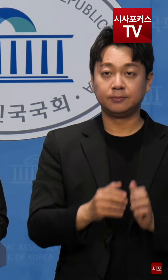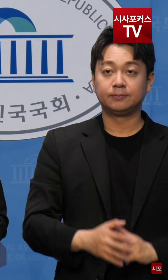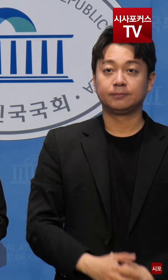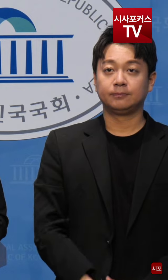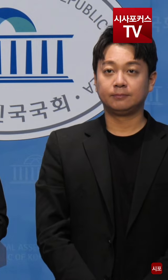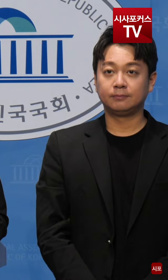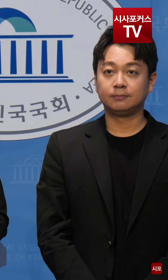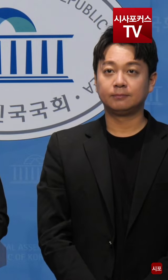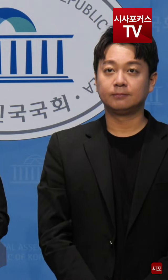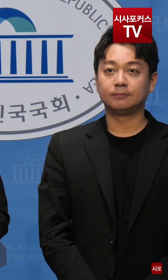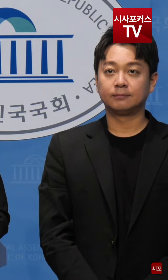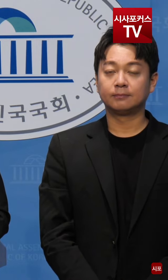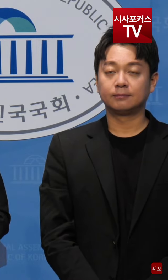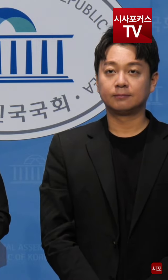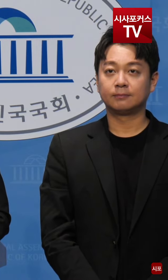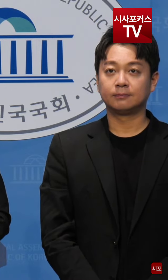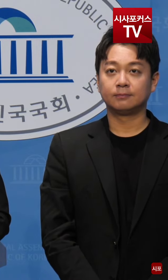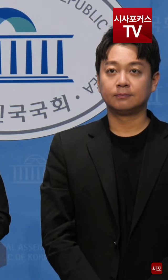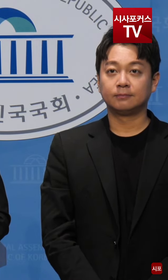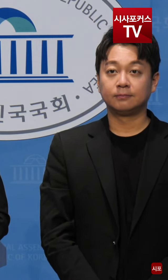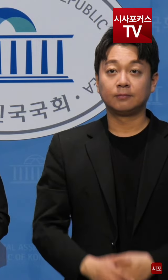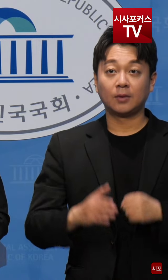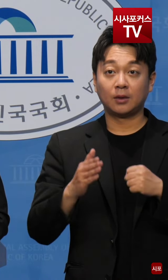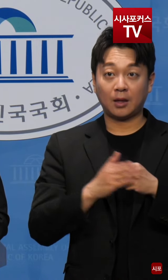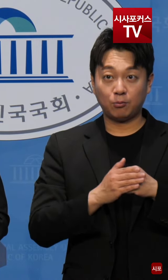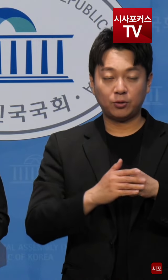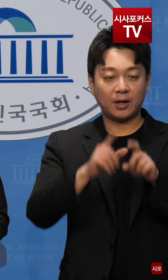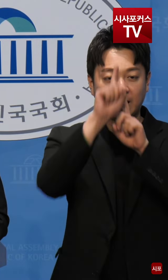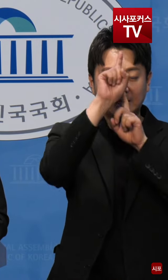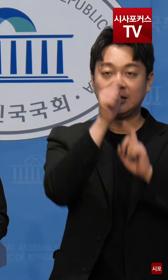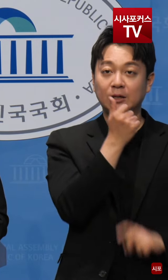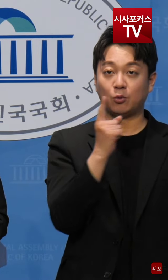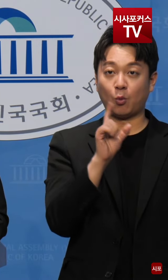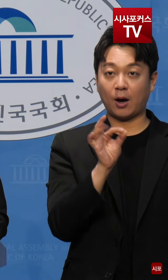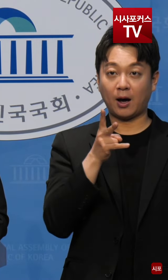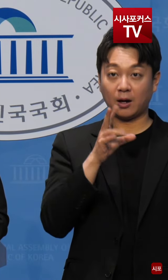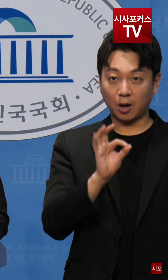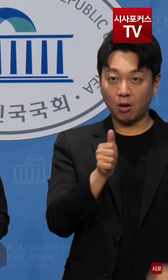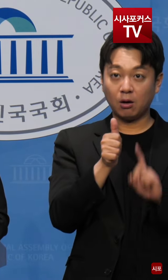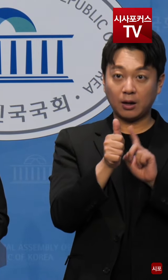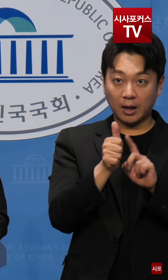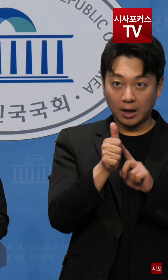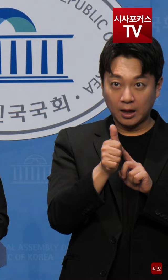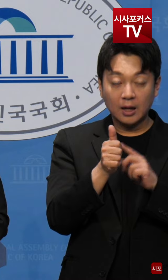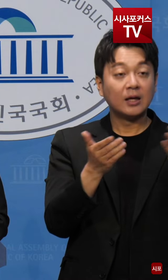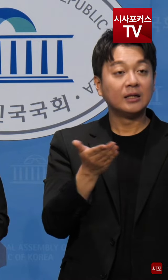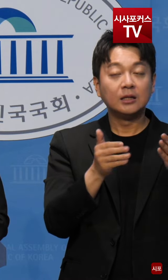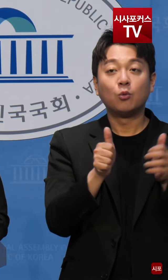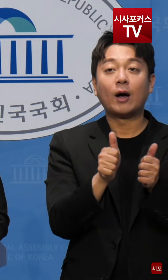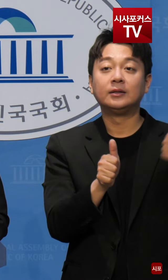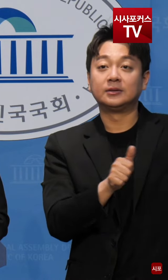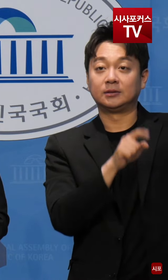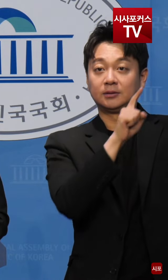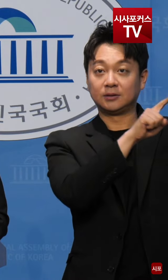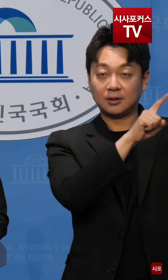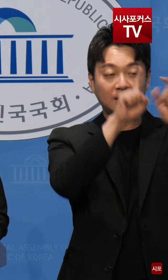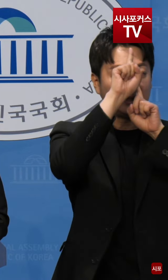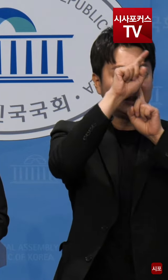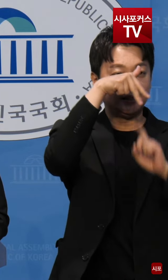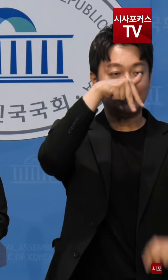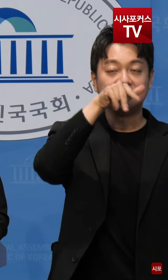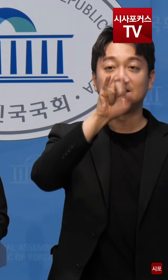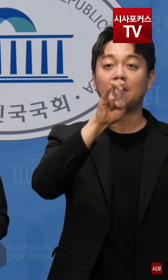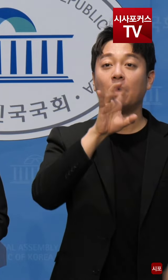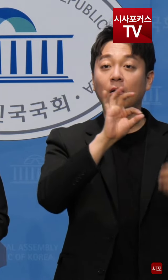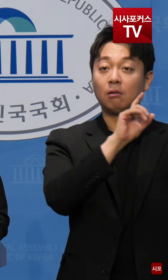인정한 것입니다. 그렇기에 이 전 부지사의 상관이었던 당시 경기도지사